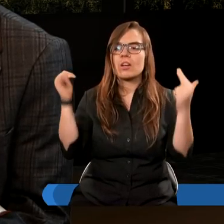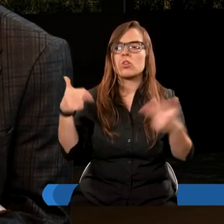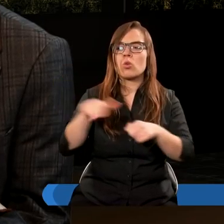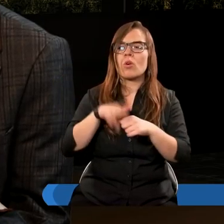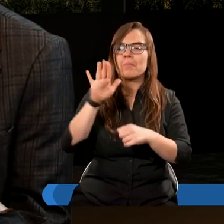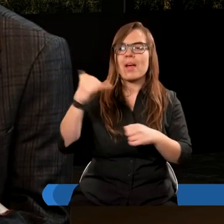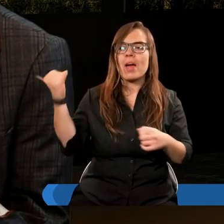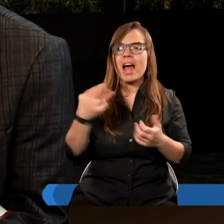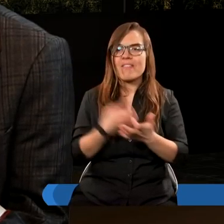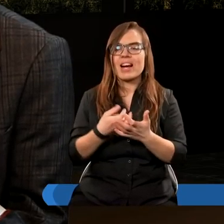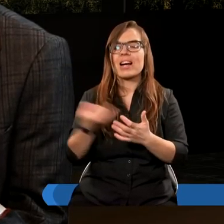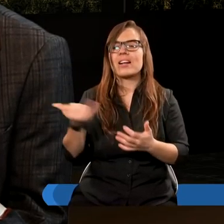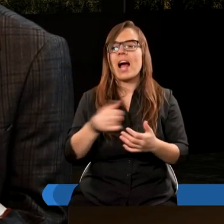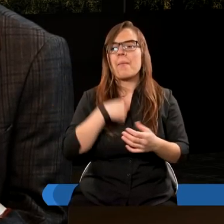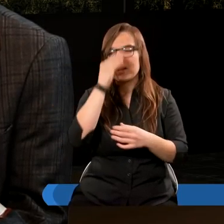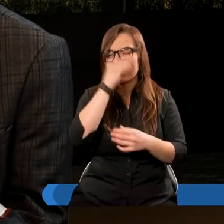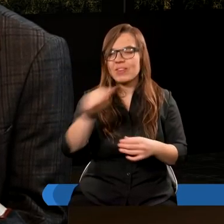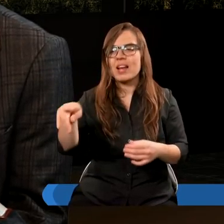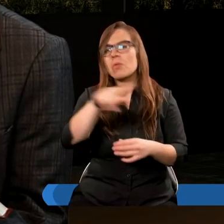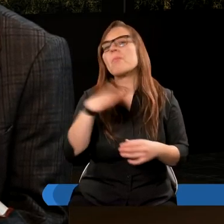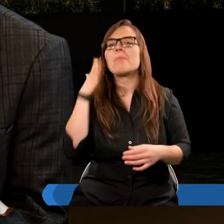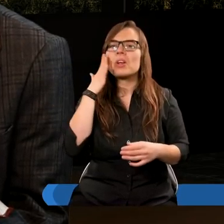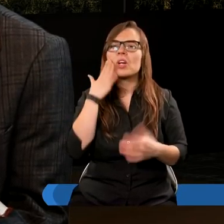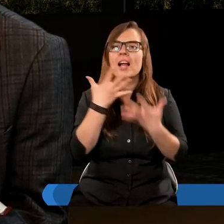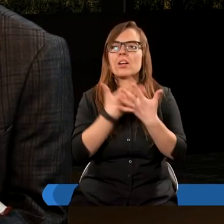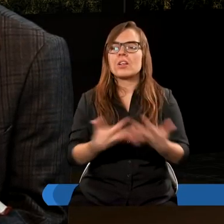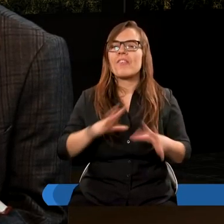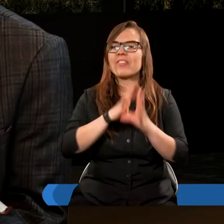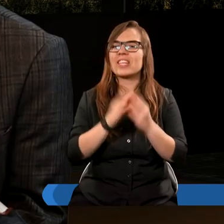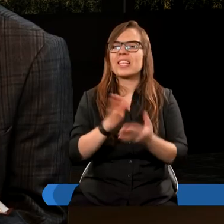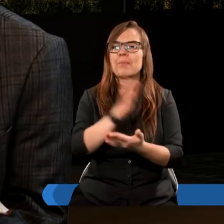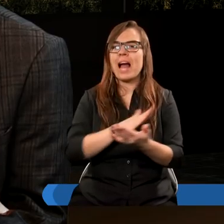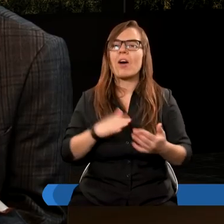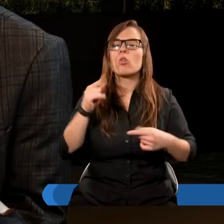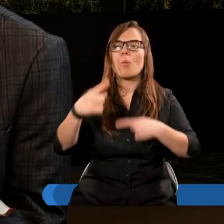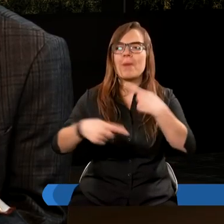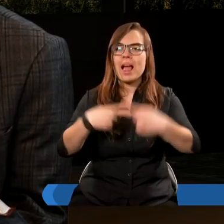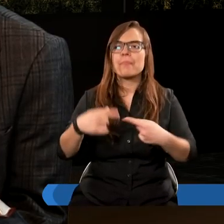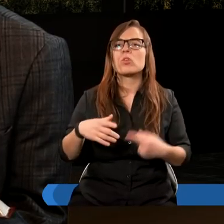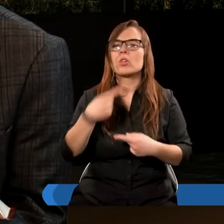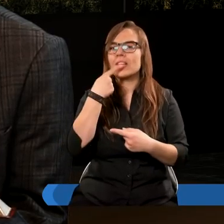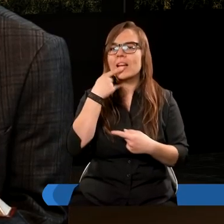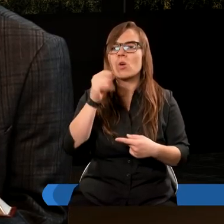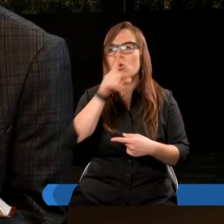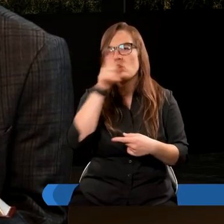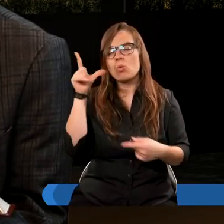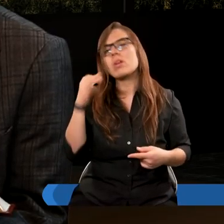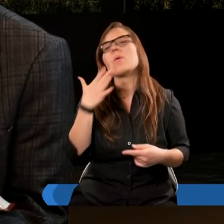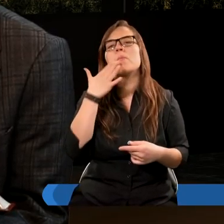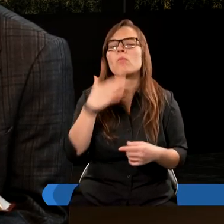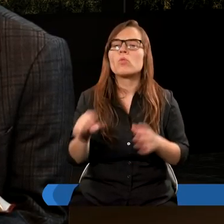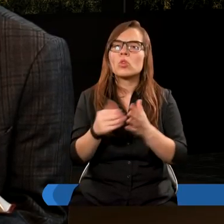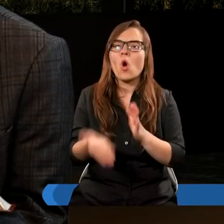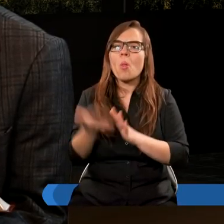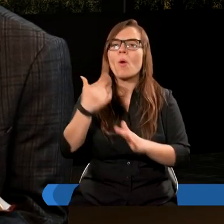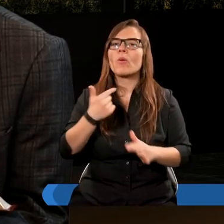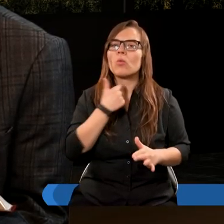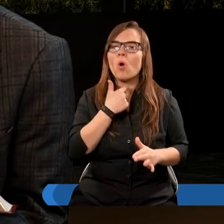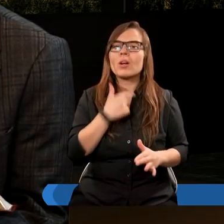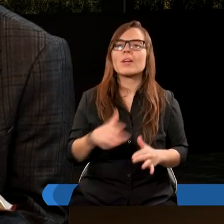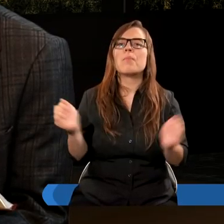Ewangelię wieczną, aby ją zwiastować mieszkańcom ziemi, wszystkim narodom, plemionom, językom i ludom, mówiącego donośnym